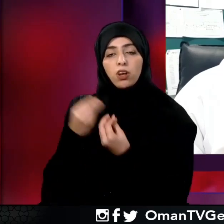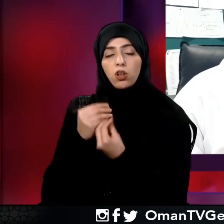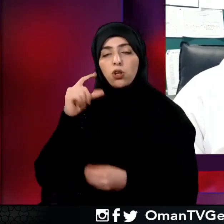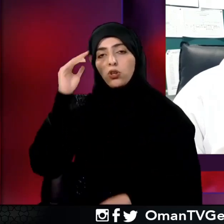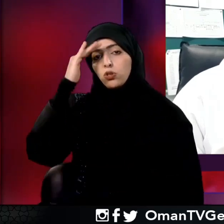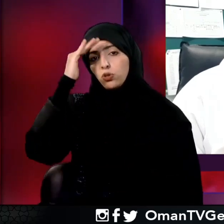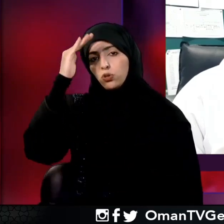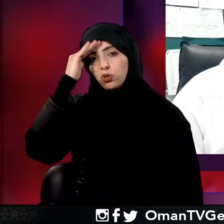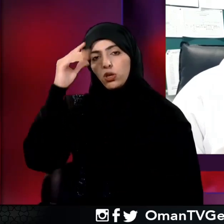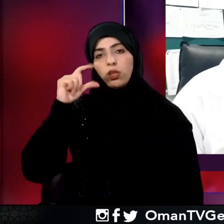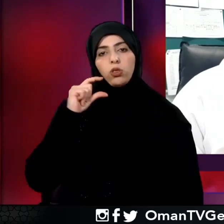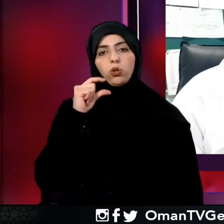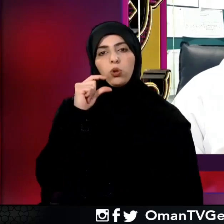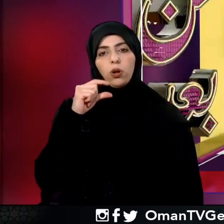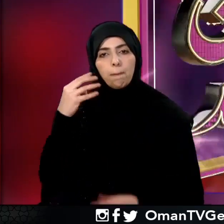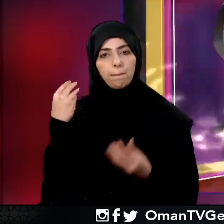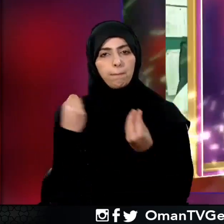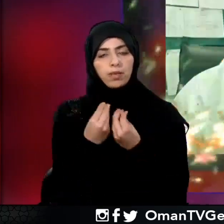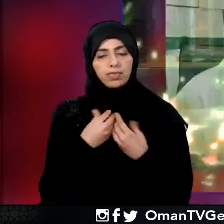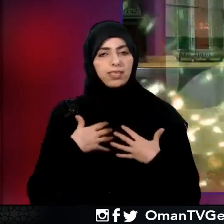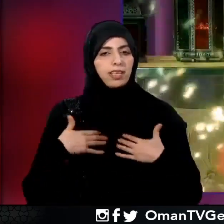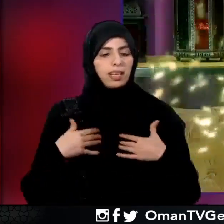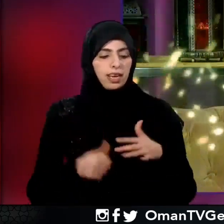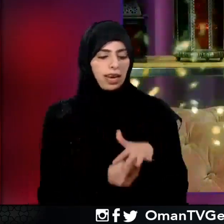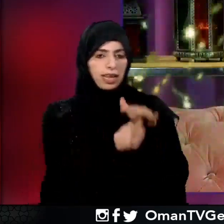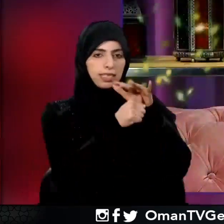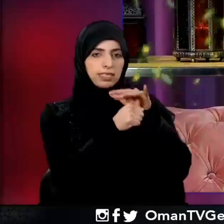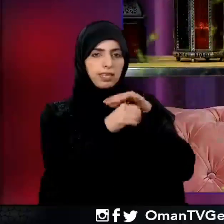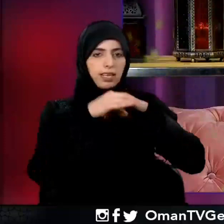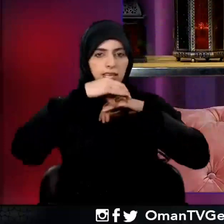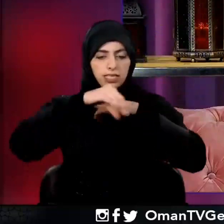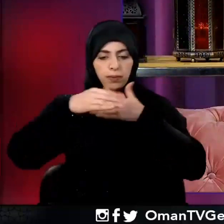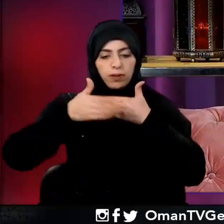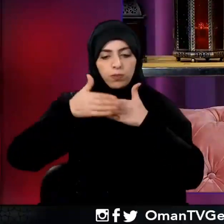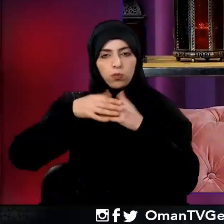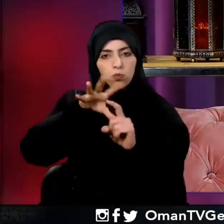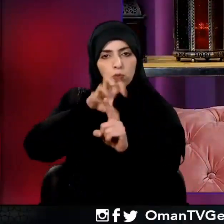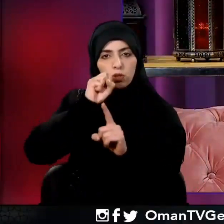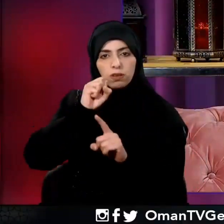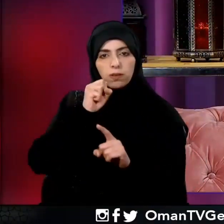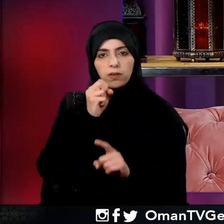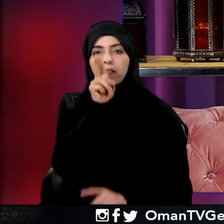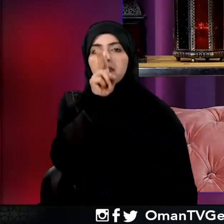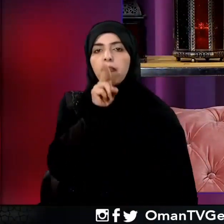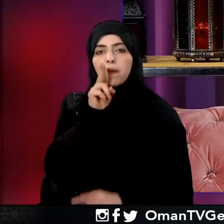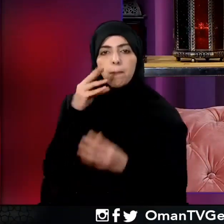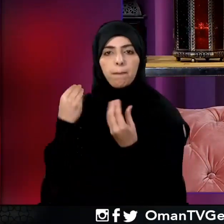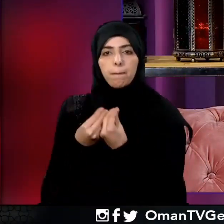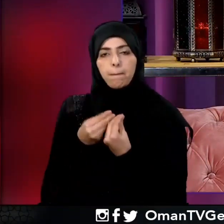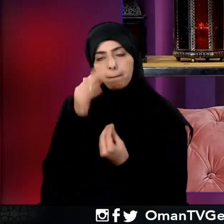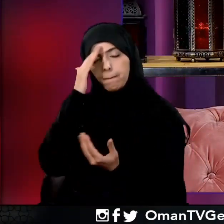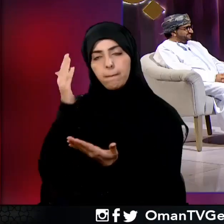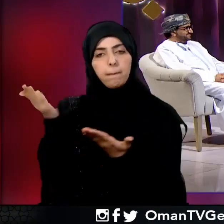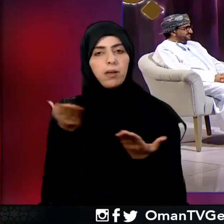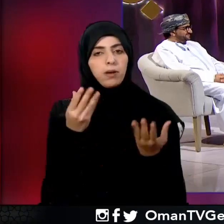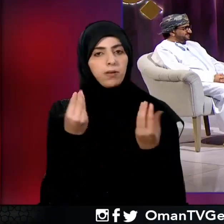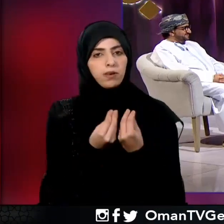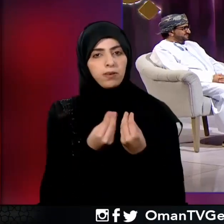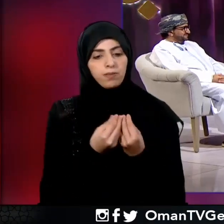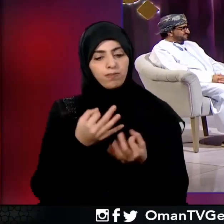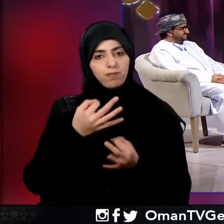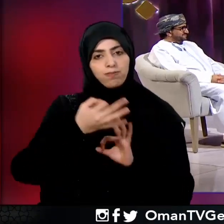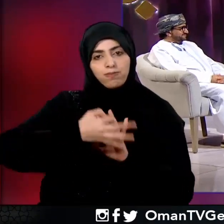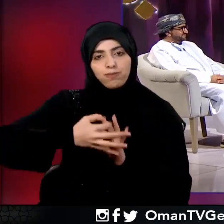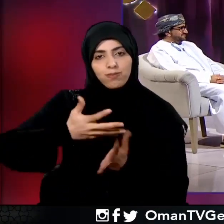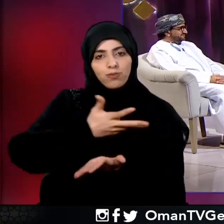أمين سالم رطنة، رئيس قسم مكافحة العدوى وخدمات التعقيم. أعود مرة أخرى لك